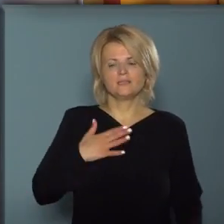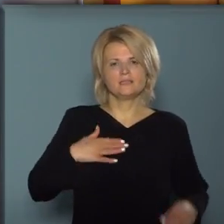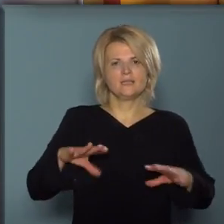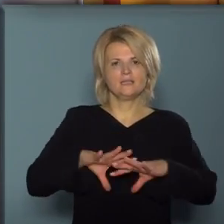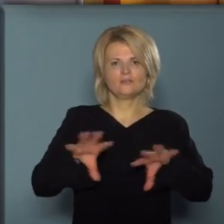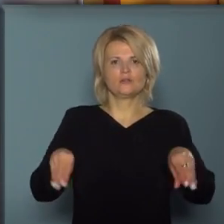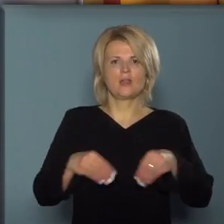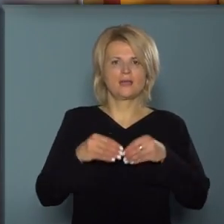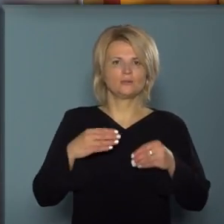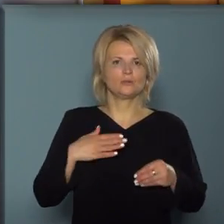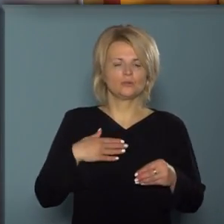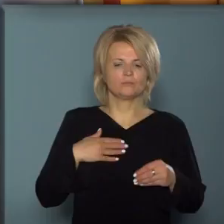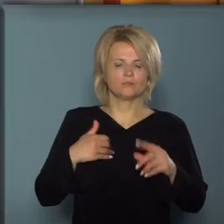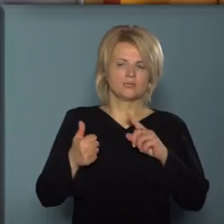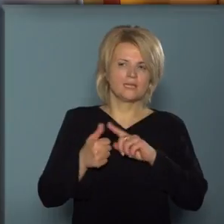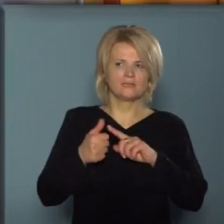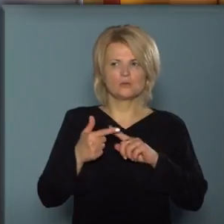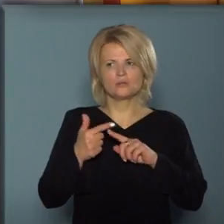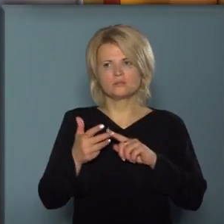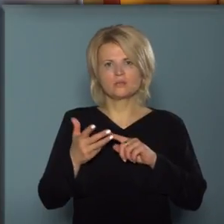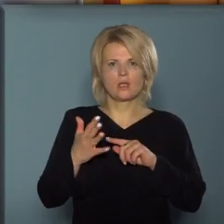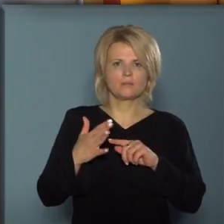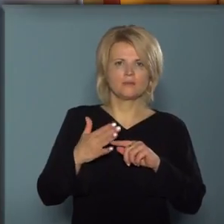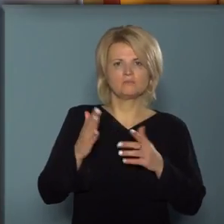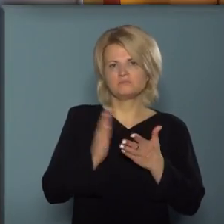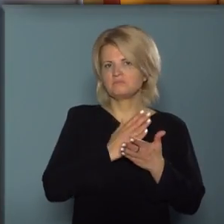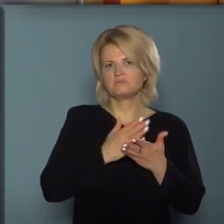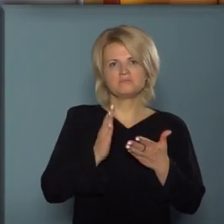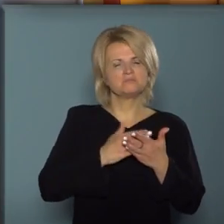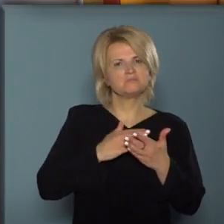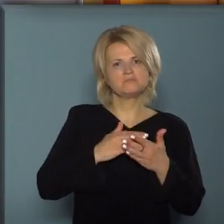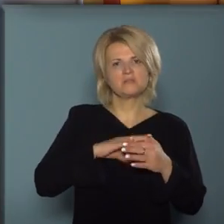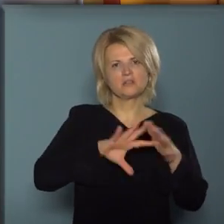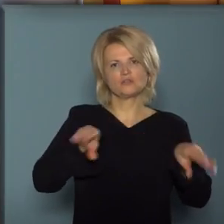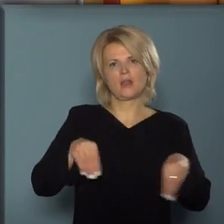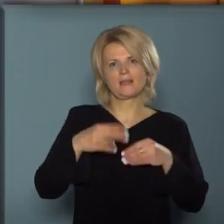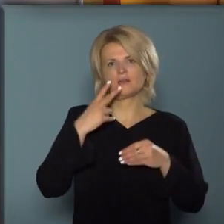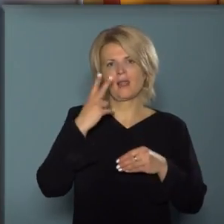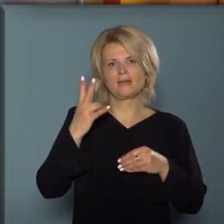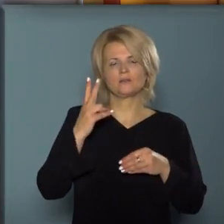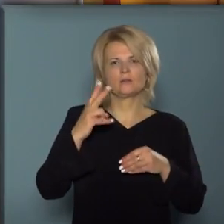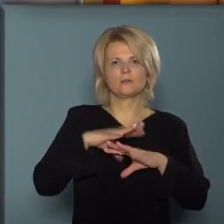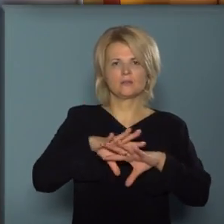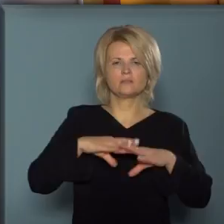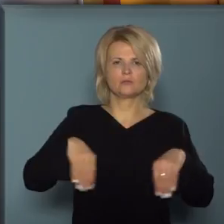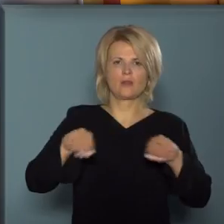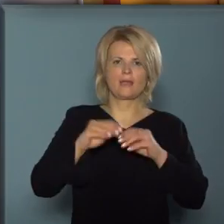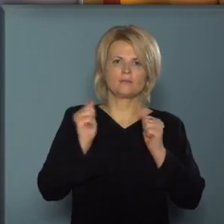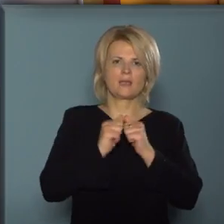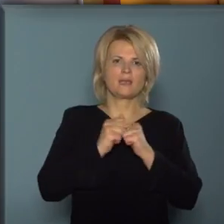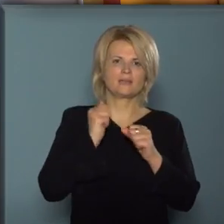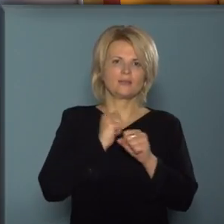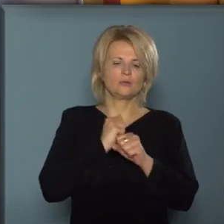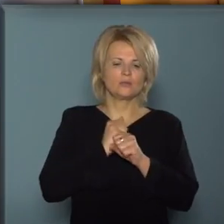Az én családom is egy hétköznapi, normális családnak tűnt, de ugye a szüleim rengeteget